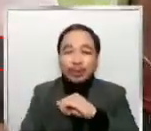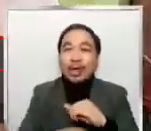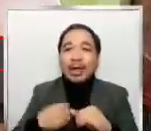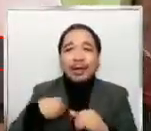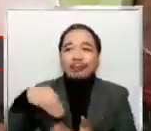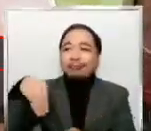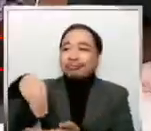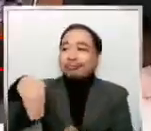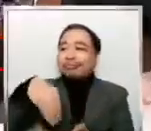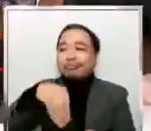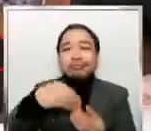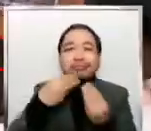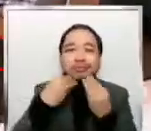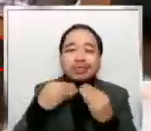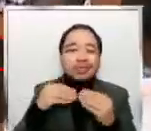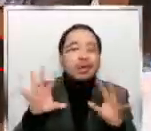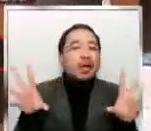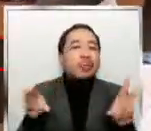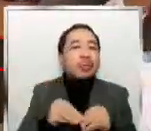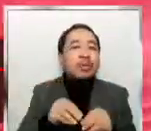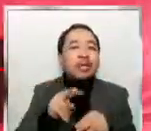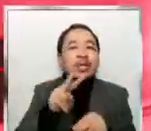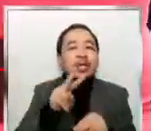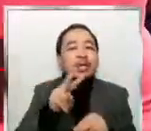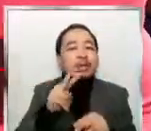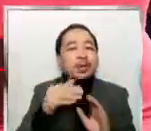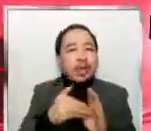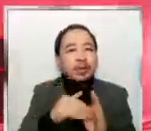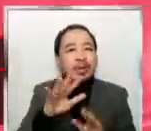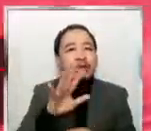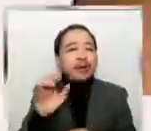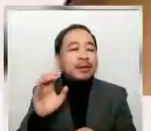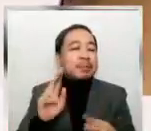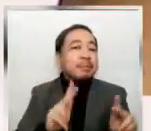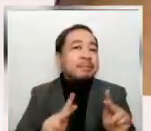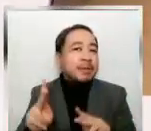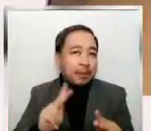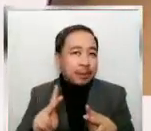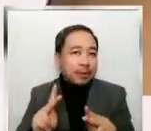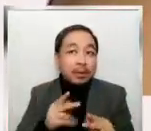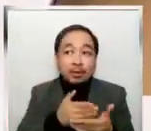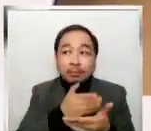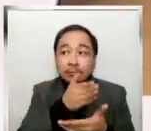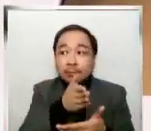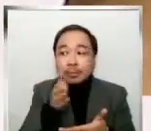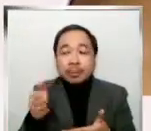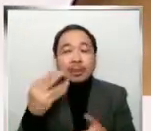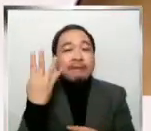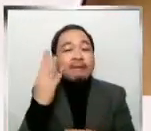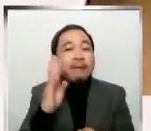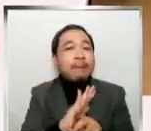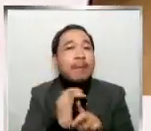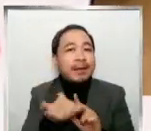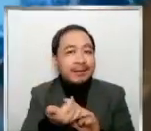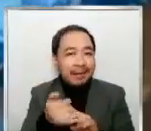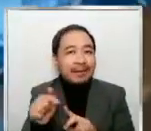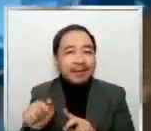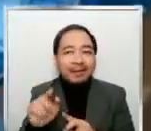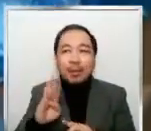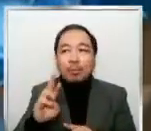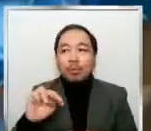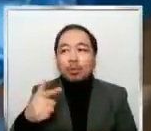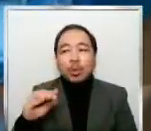mahigit 2,500 na individual sa 4 na barangay sa Burgos City sa ilalim ng Operation